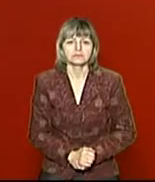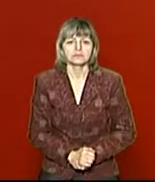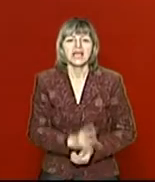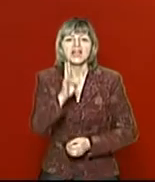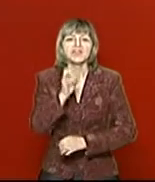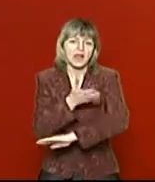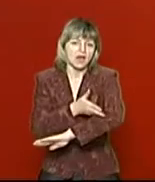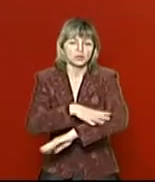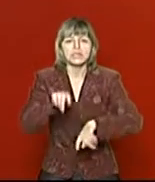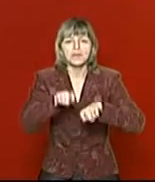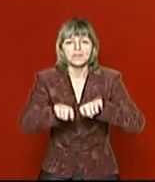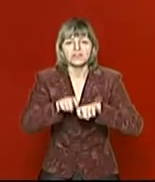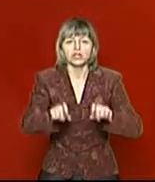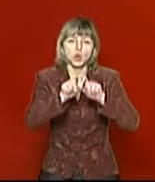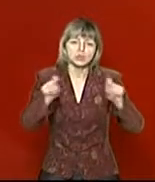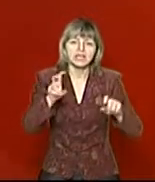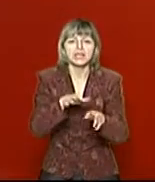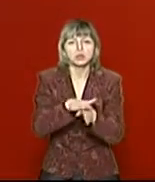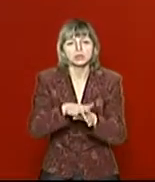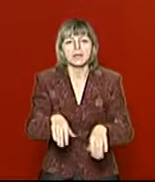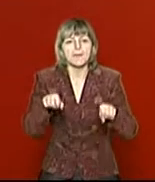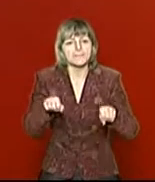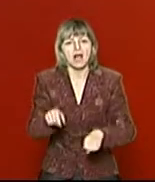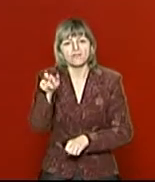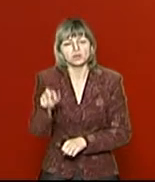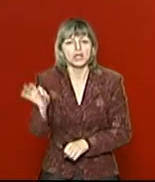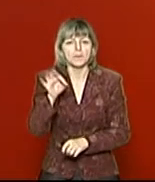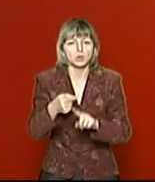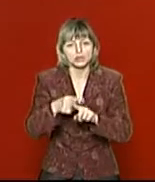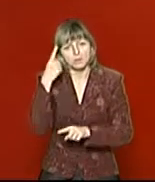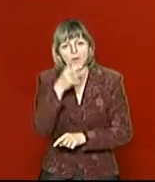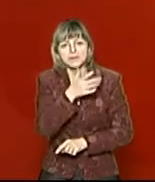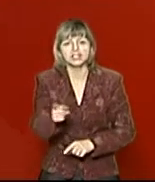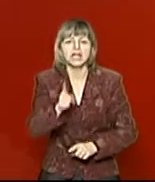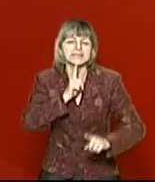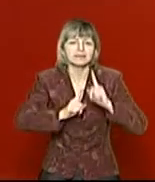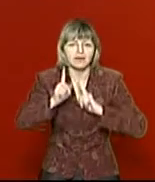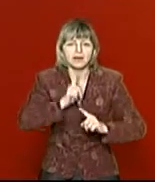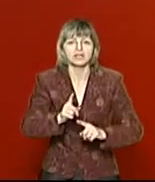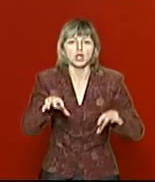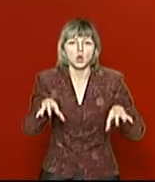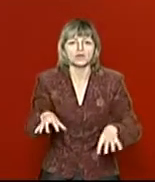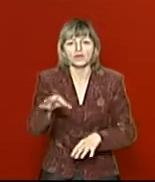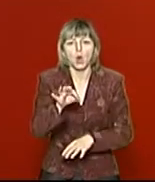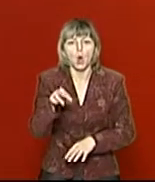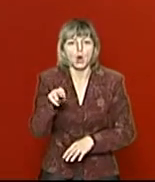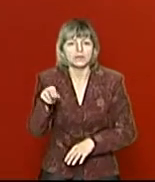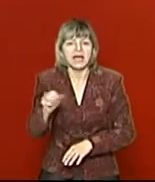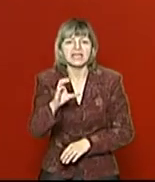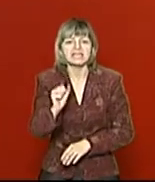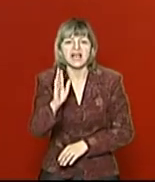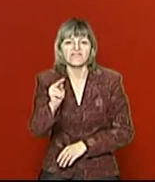На Волині перевіряють установи на дотримання прав людини. Про це повідомив під час оперативної наради голови ОДА Олександр